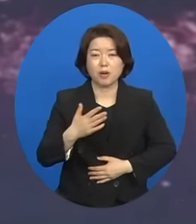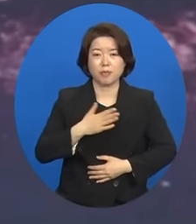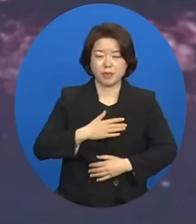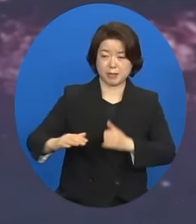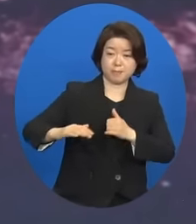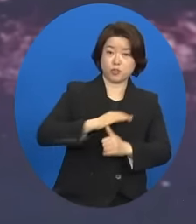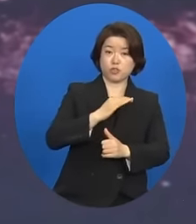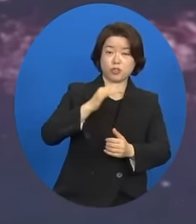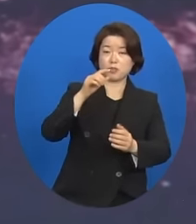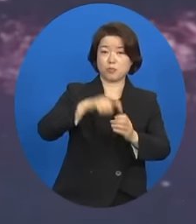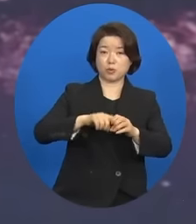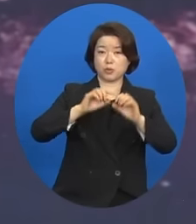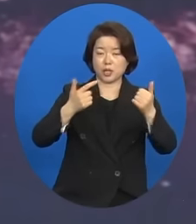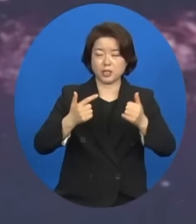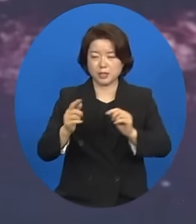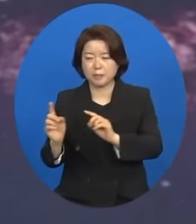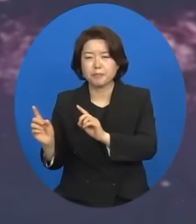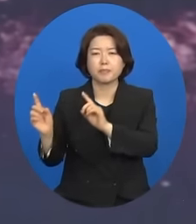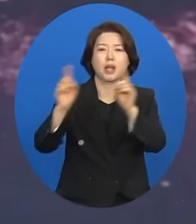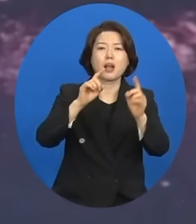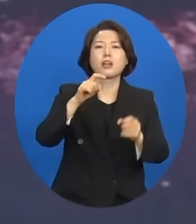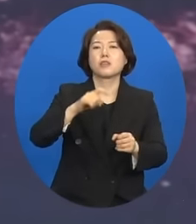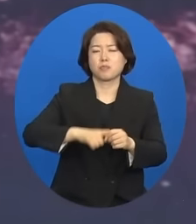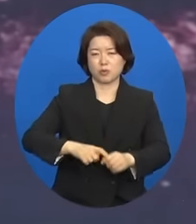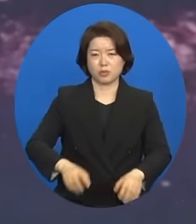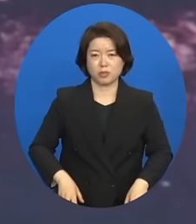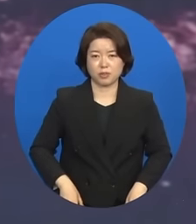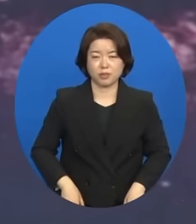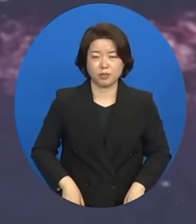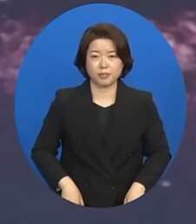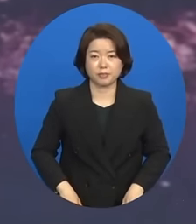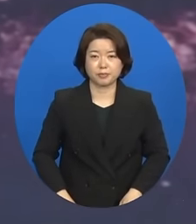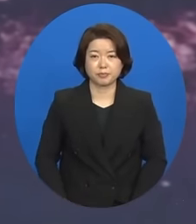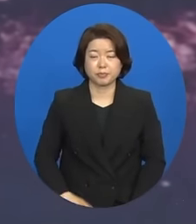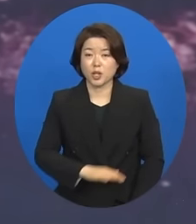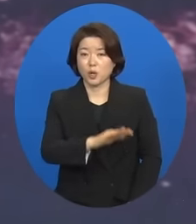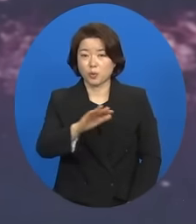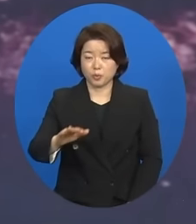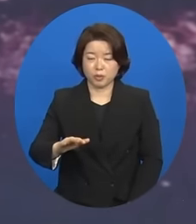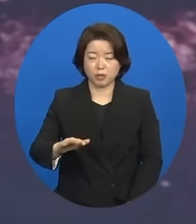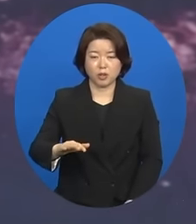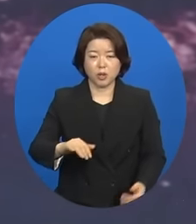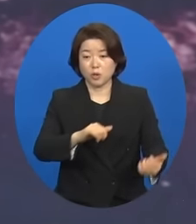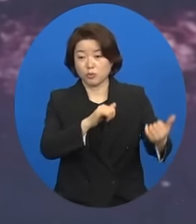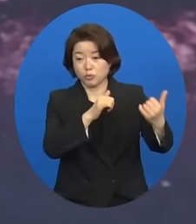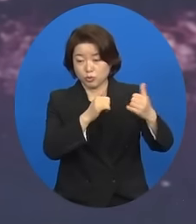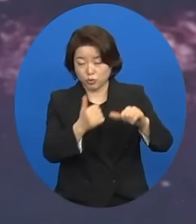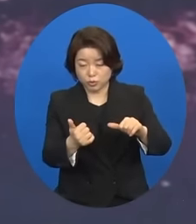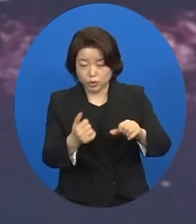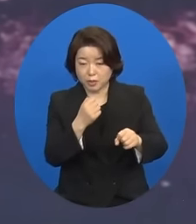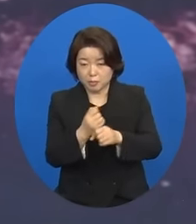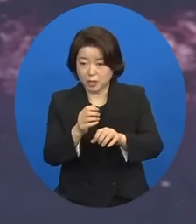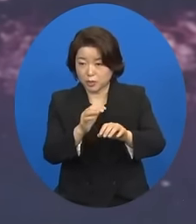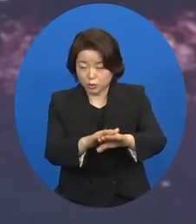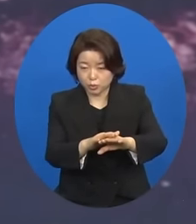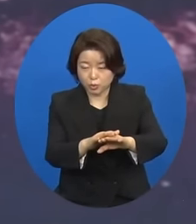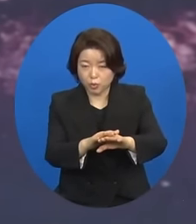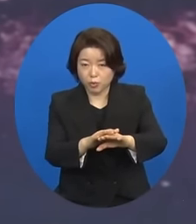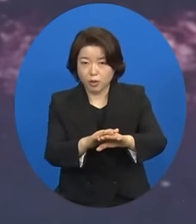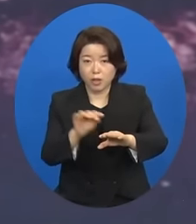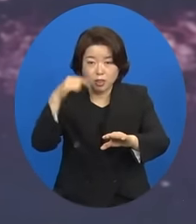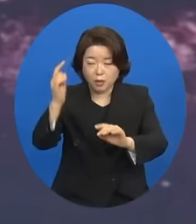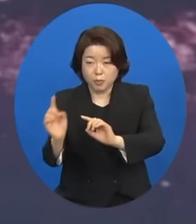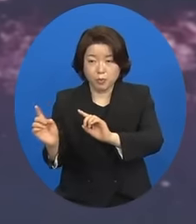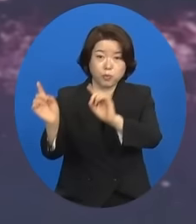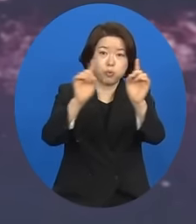것이 아니라 살리시려고 하시는 것입니다 살리시려고 하는 거예요 오히려 죽임으로써 살리려고 하는 것입니다 매년 말씀드린 대로